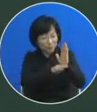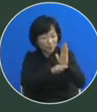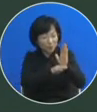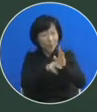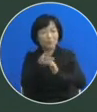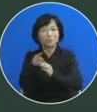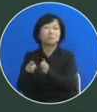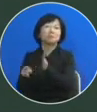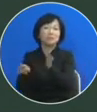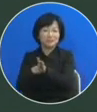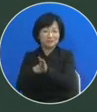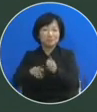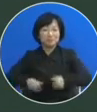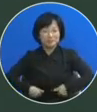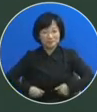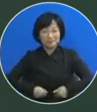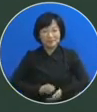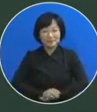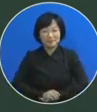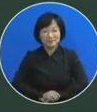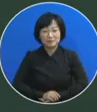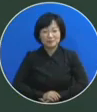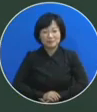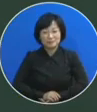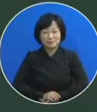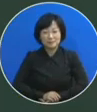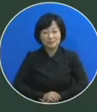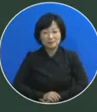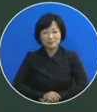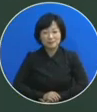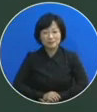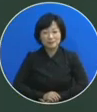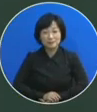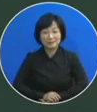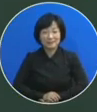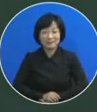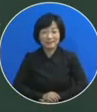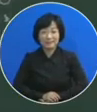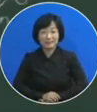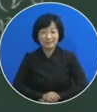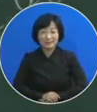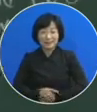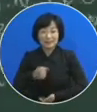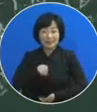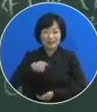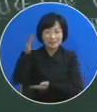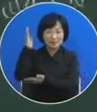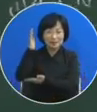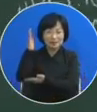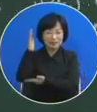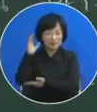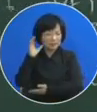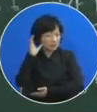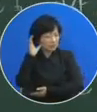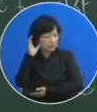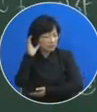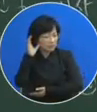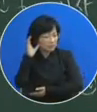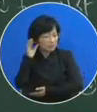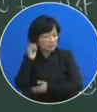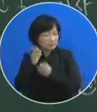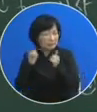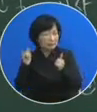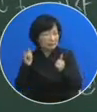will act. 이렇게 되면 자꾸 이제 제 메시지를 듣는 사람이 자꾸 기분 나빠요. 그러면 이제 너희 단체에서 너희 막 이렇게